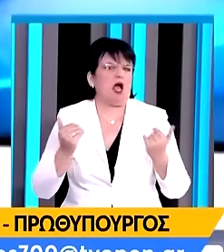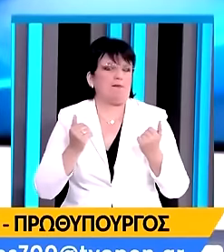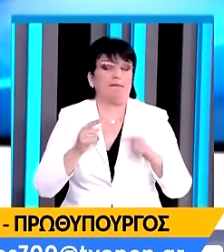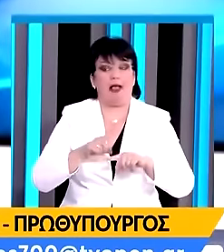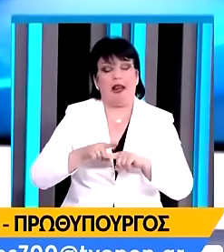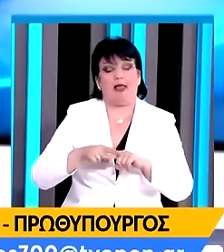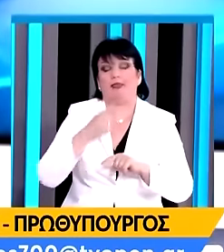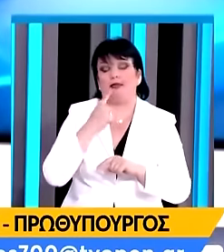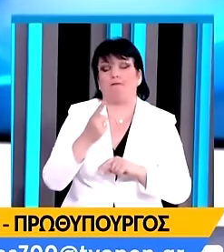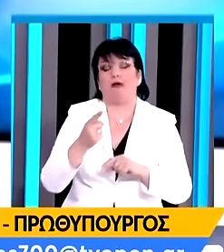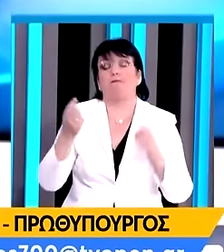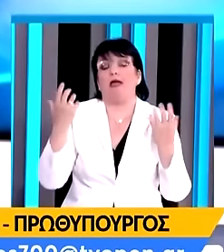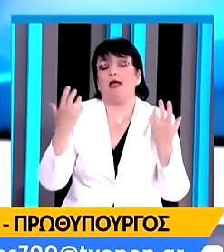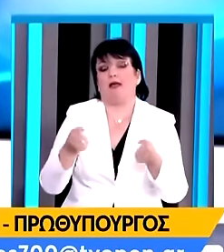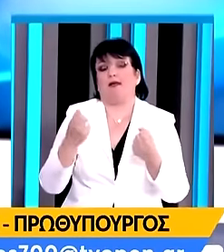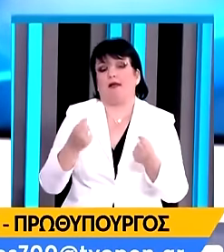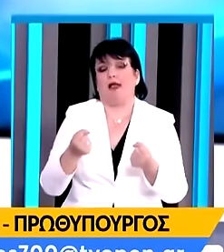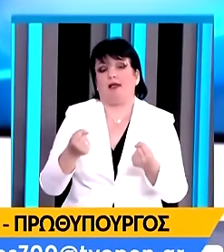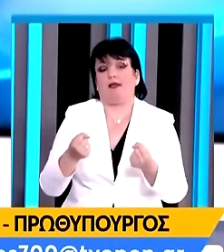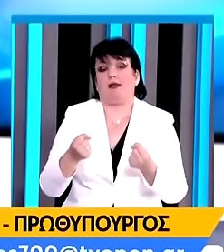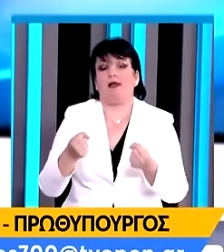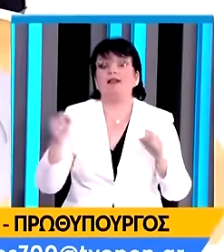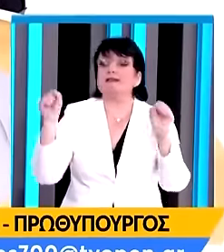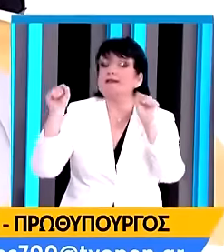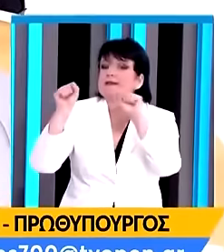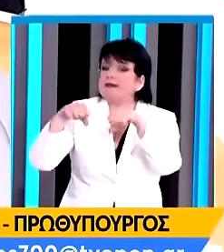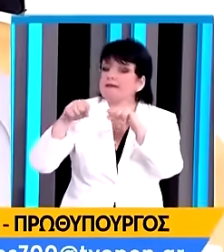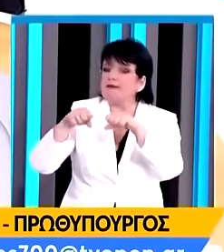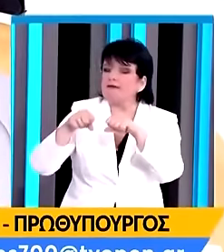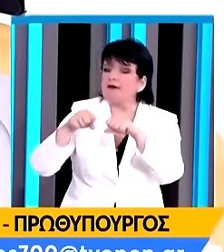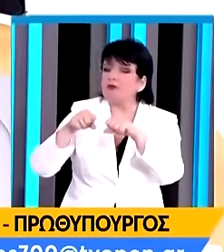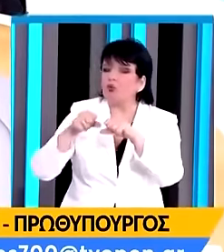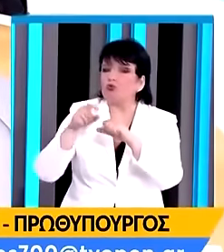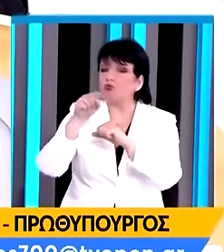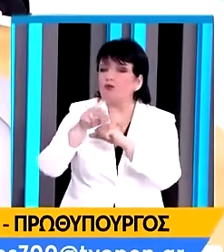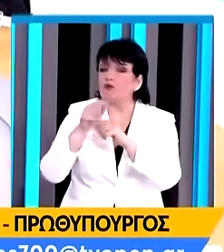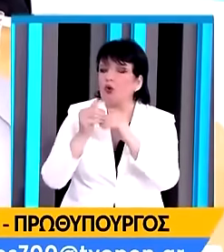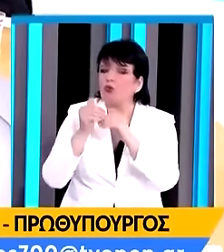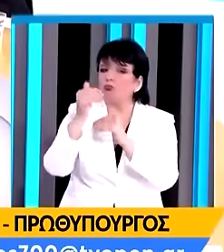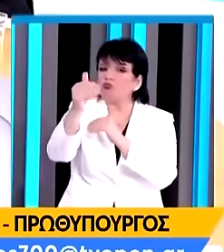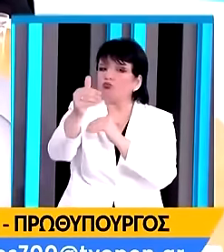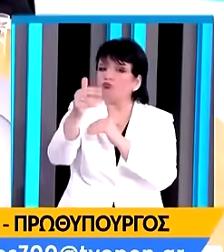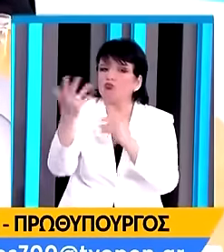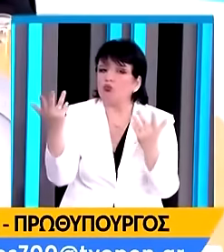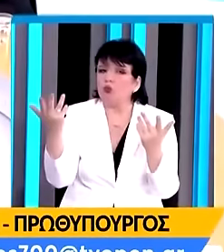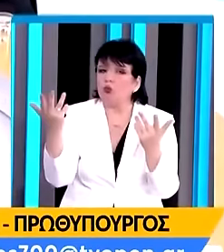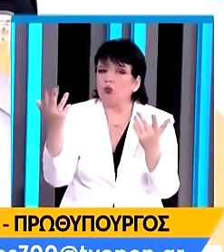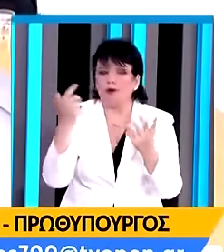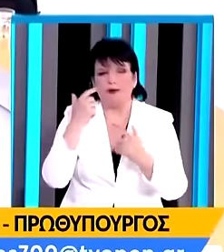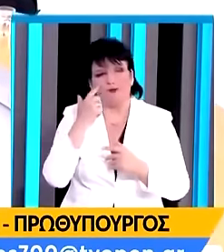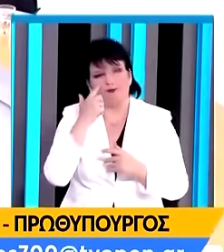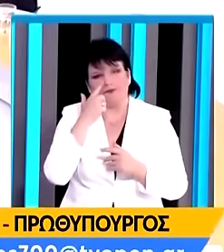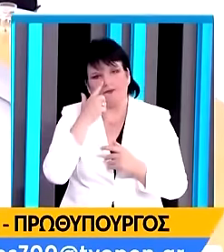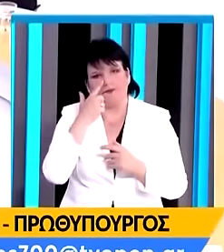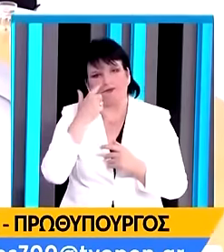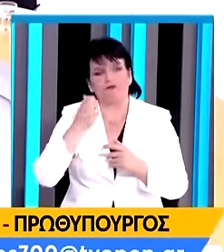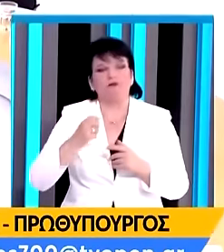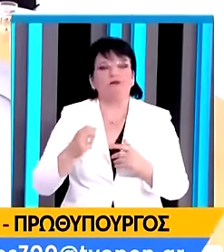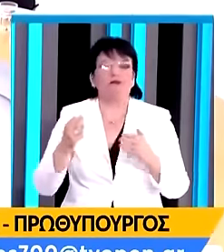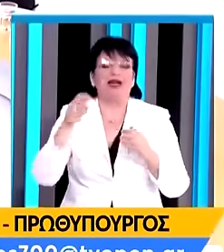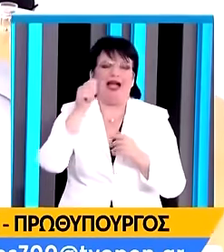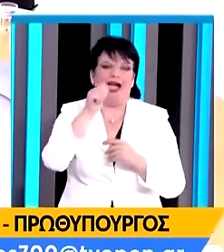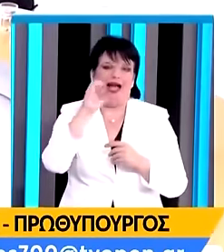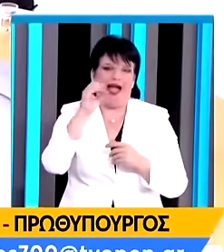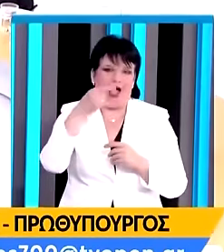υπάρχει. 100%. Ο συμβιβασμός αυτό που μπορεί να υπάρξει? Ότι τα νησιά έχουν ΑΟΣ και υφαλοκρηπίδα είναι κάτι που